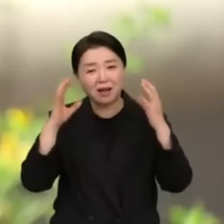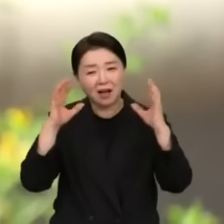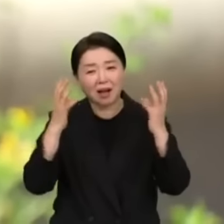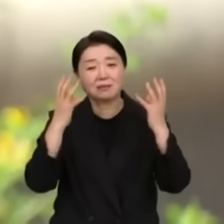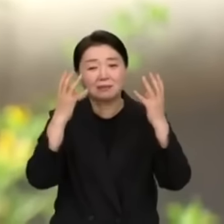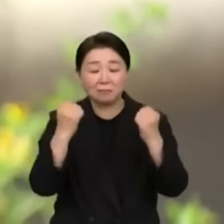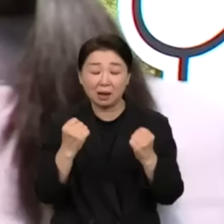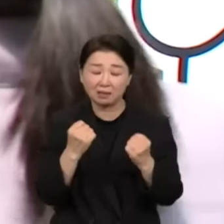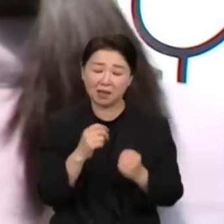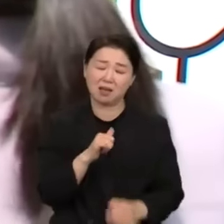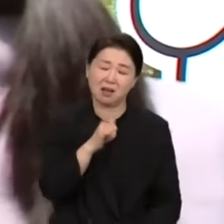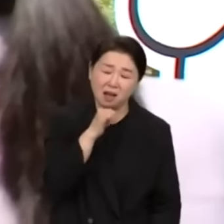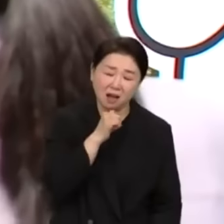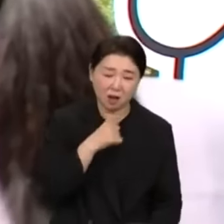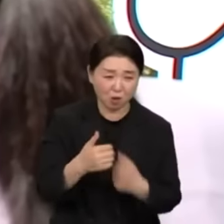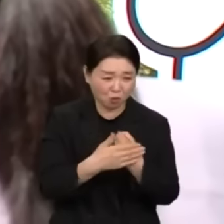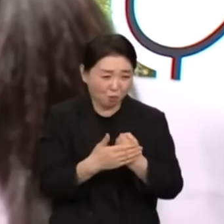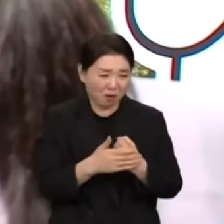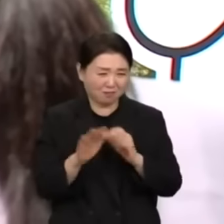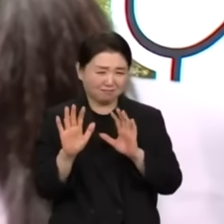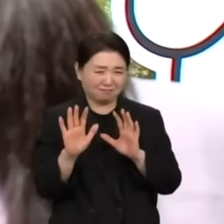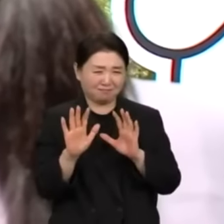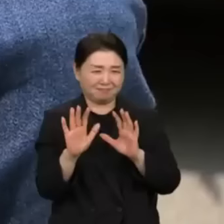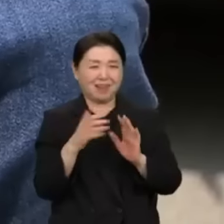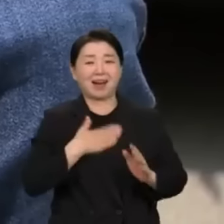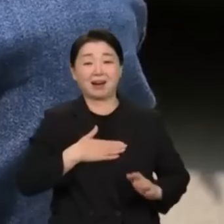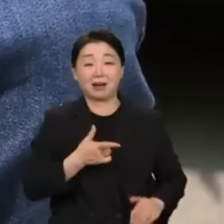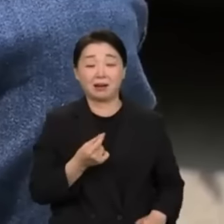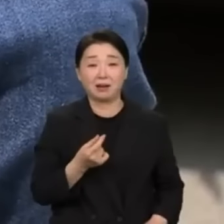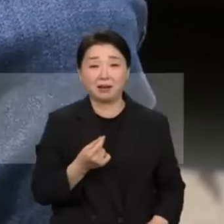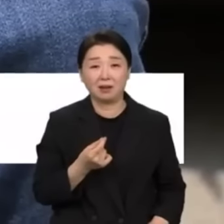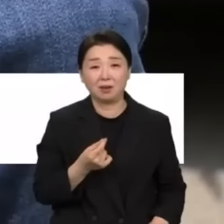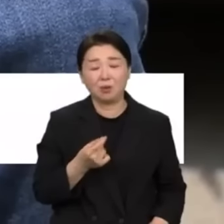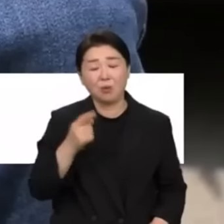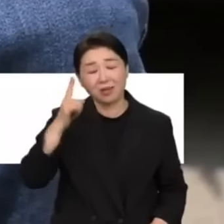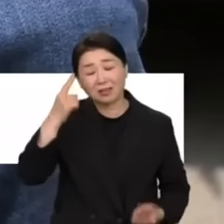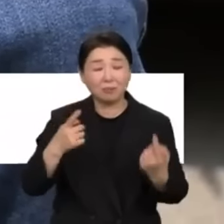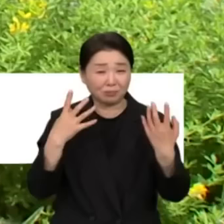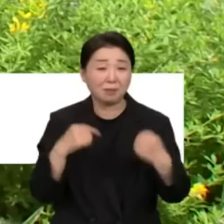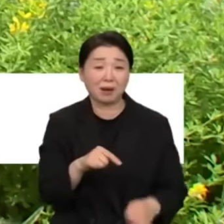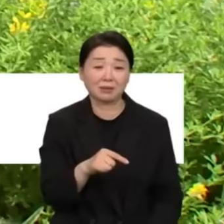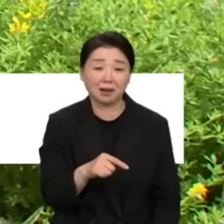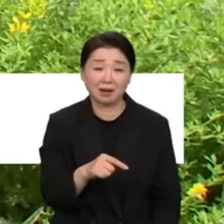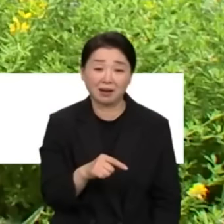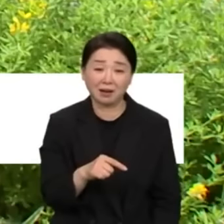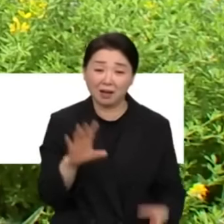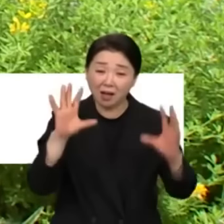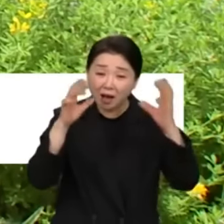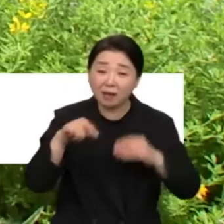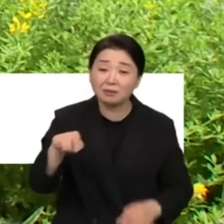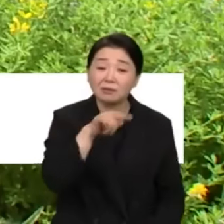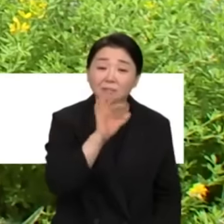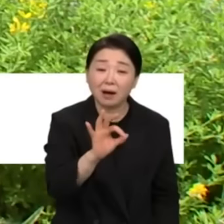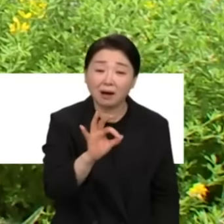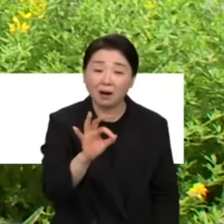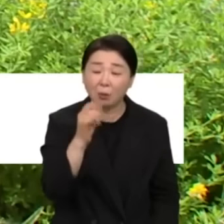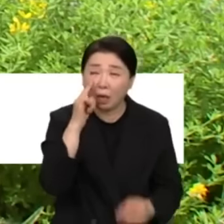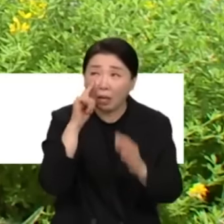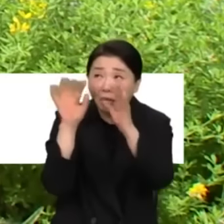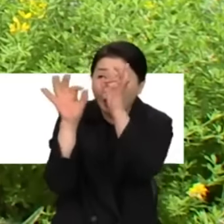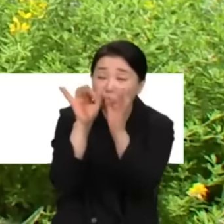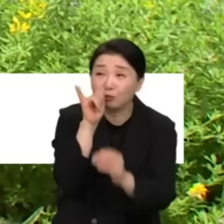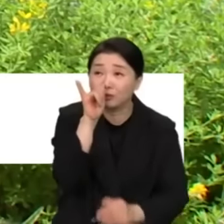형편이 어려워도 도움받기 꺼린다는 걸 깨달았습니다. 의외로 많습니다. 애들이 조금 눈치를 보더라고요.